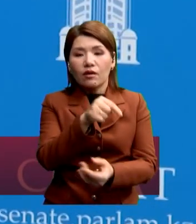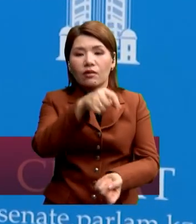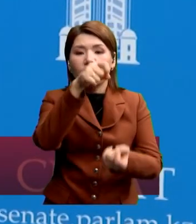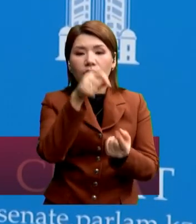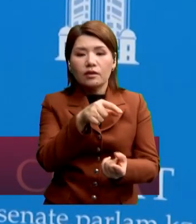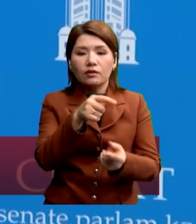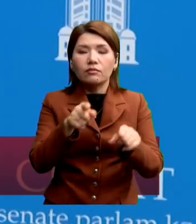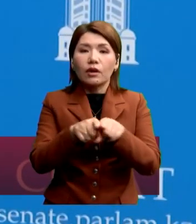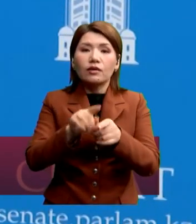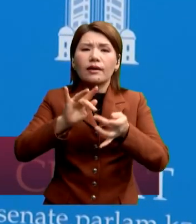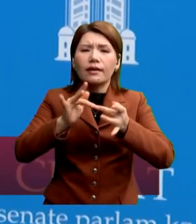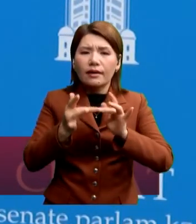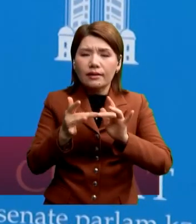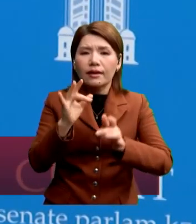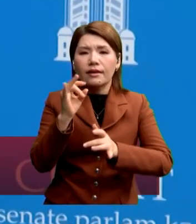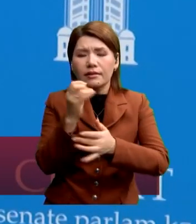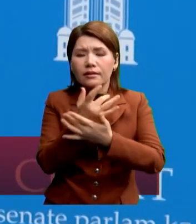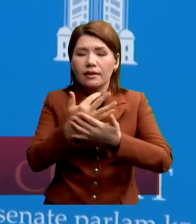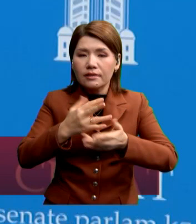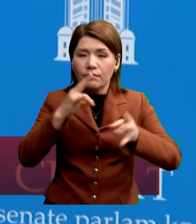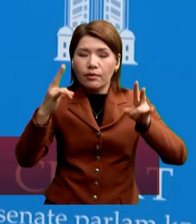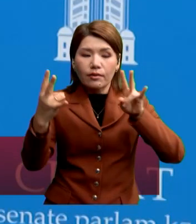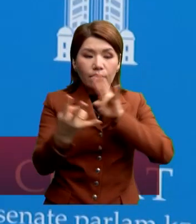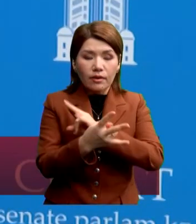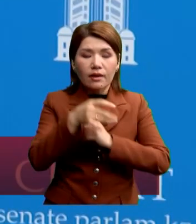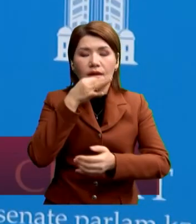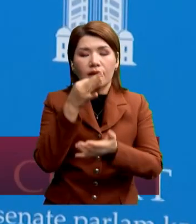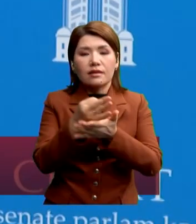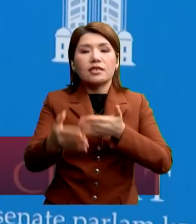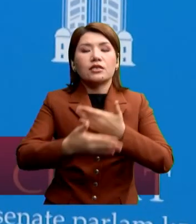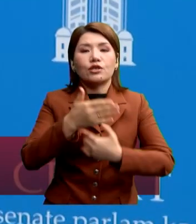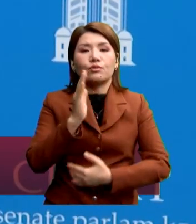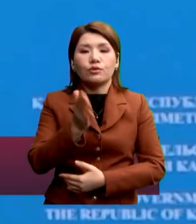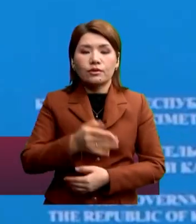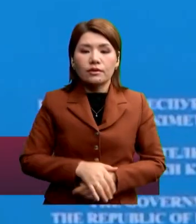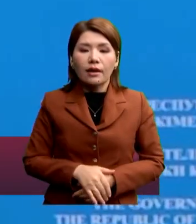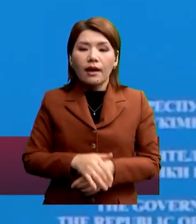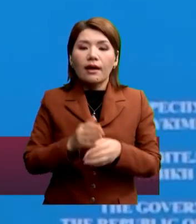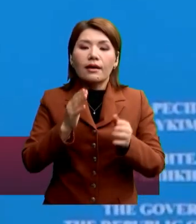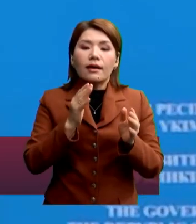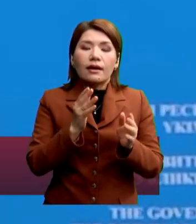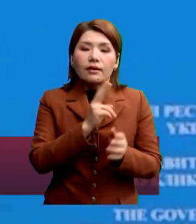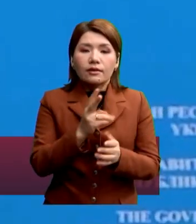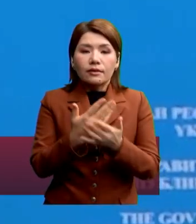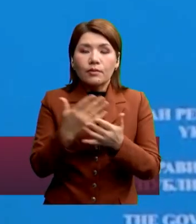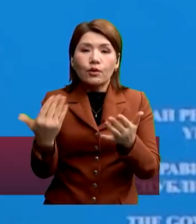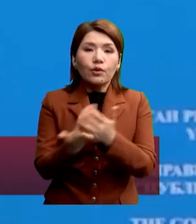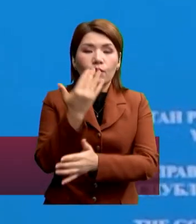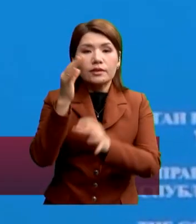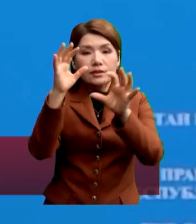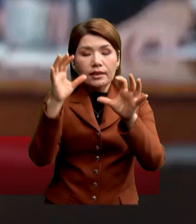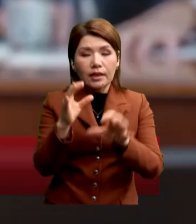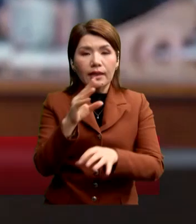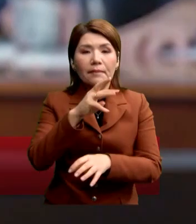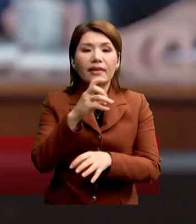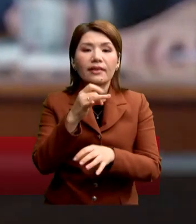мына жалпы интернет басқа ресурс арқылы таралатын болса, жауаптылық көзделіп отыр. Тәртіп сақшылары жаңа заңды желеу етіп,